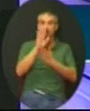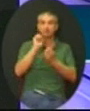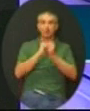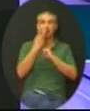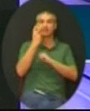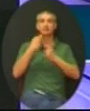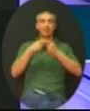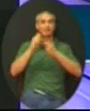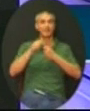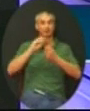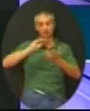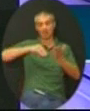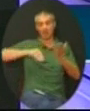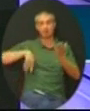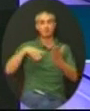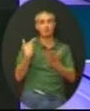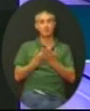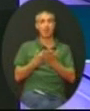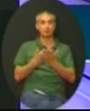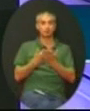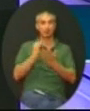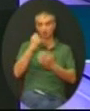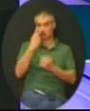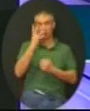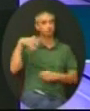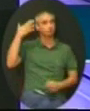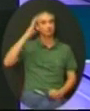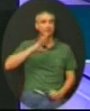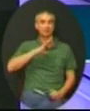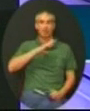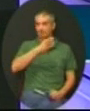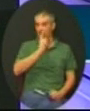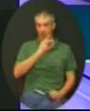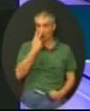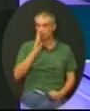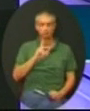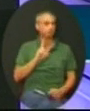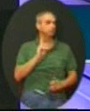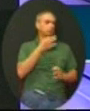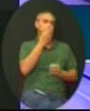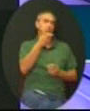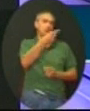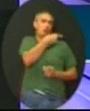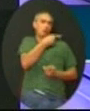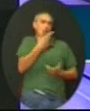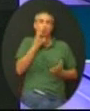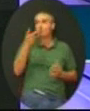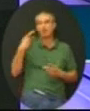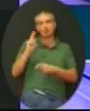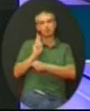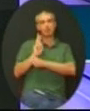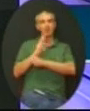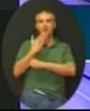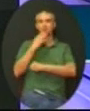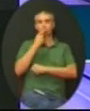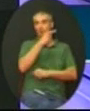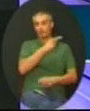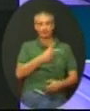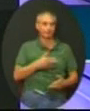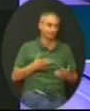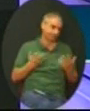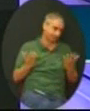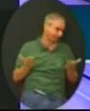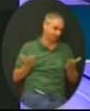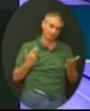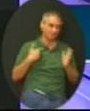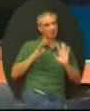20 חברי כנסת שחתומים על ההצעה, כן רואים סכנה ואתה לא רואה סכנה? אז אלף צריך לשאול אותם. או שאולי הם יותר מגנים על ירושלים ממך? אז אני